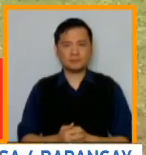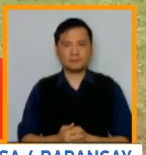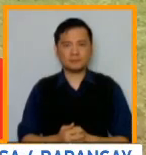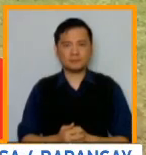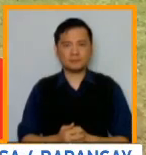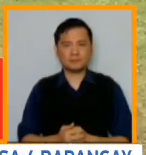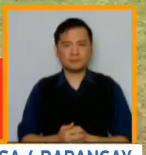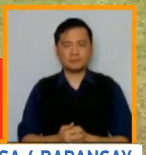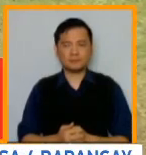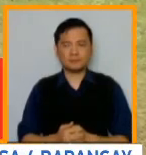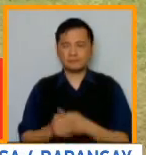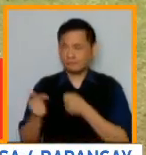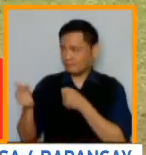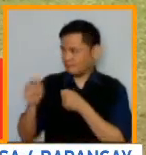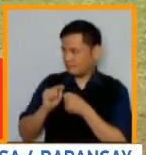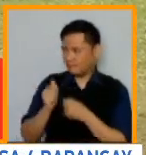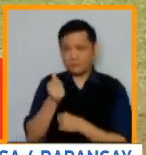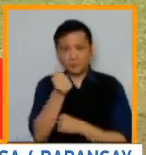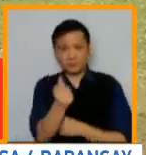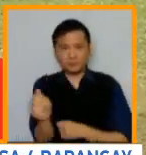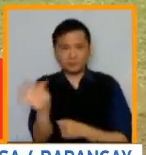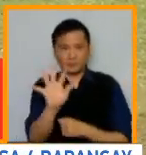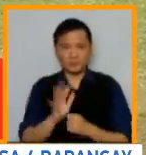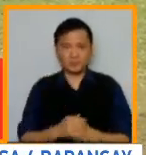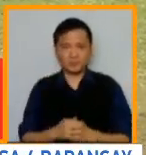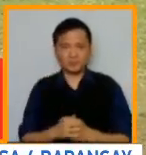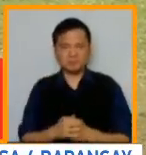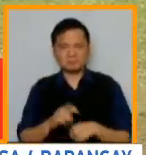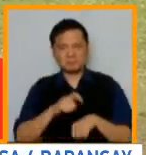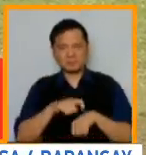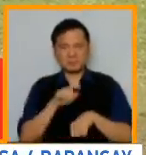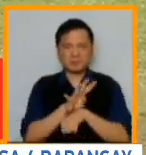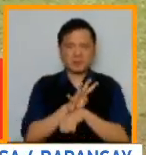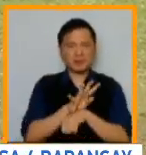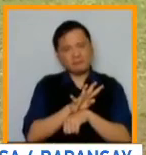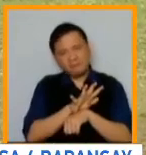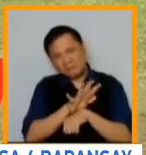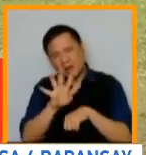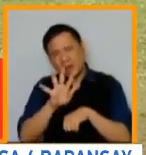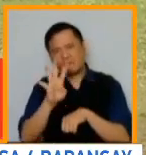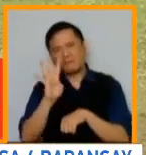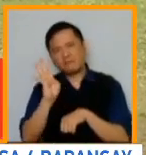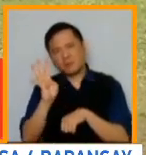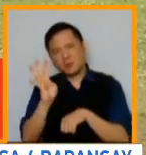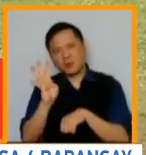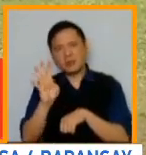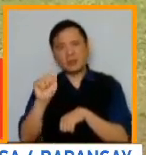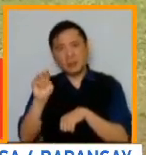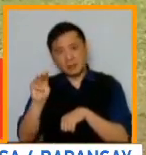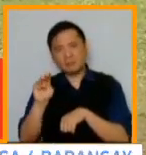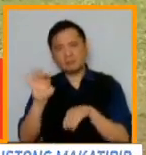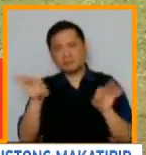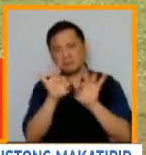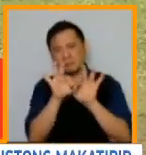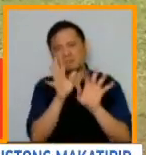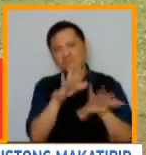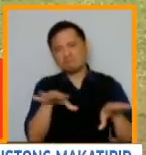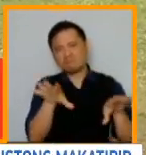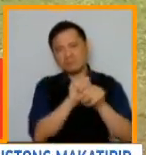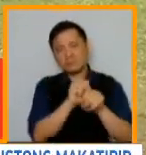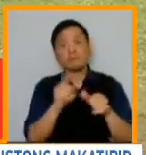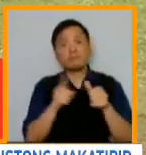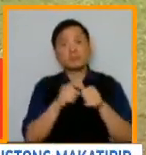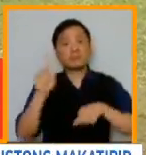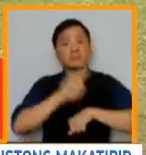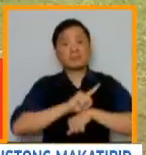Igan, good morning. Bandang 5:40 a.m. nga nang matapos ang misa sa unang araw ng simbang gabi dito sa Manila